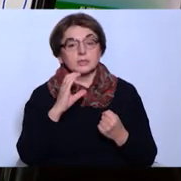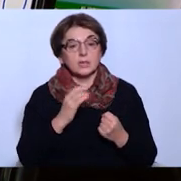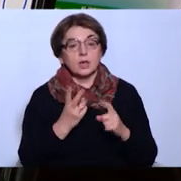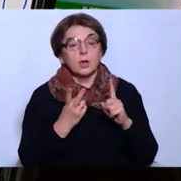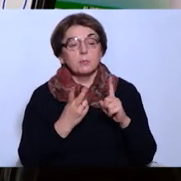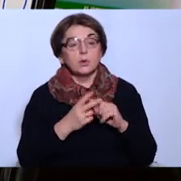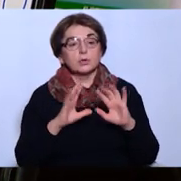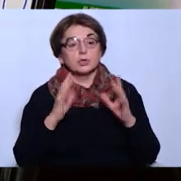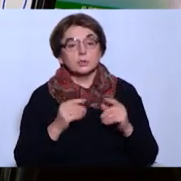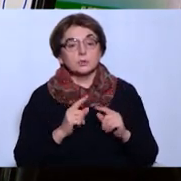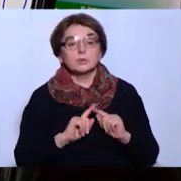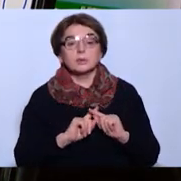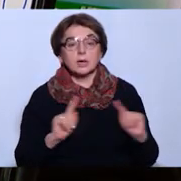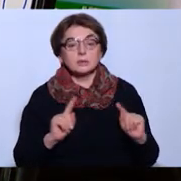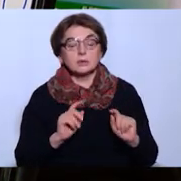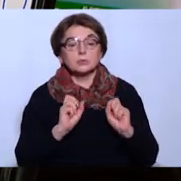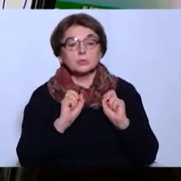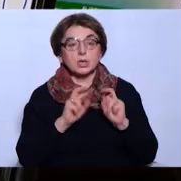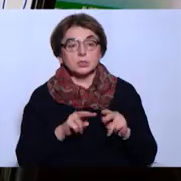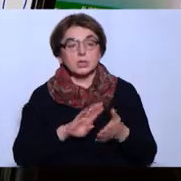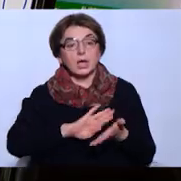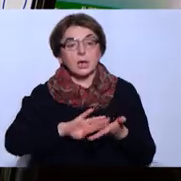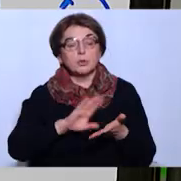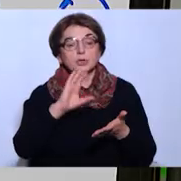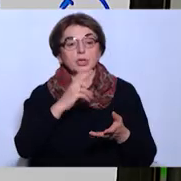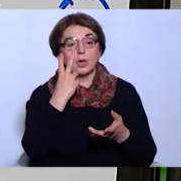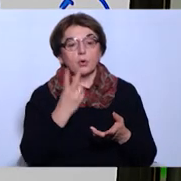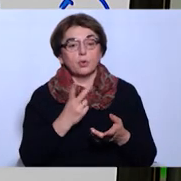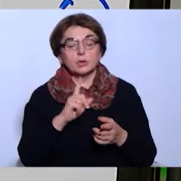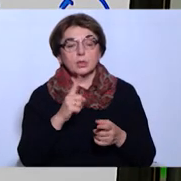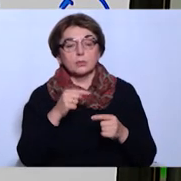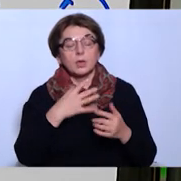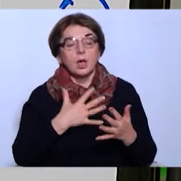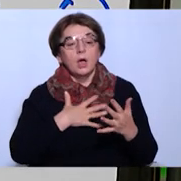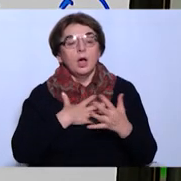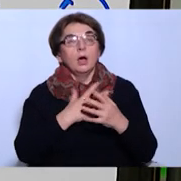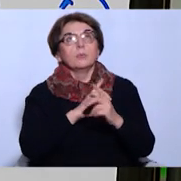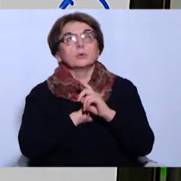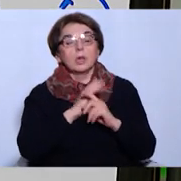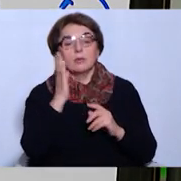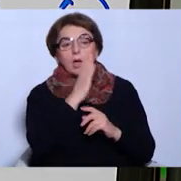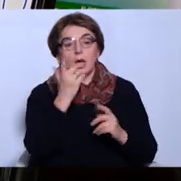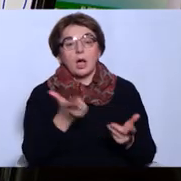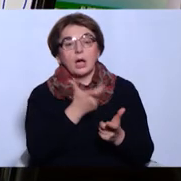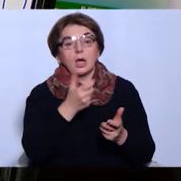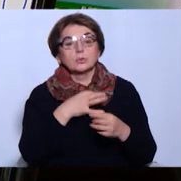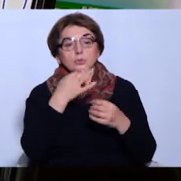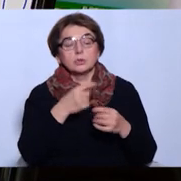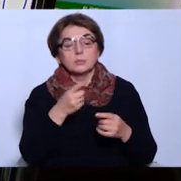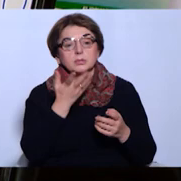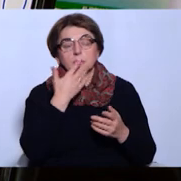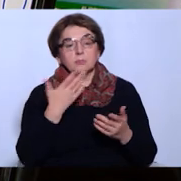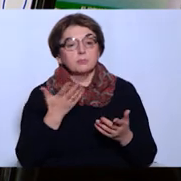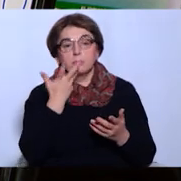მეორე შემთხვევაში განსაკუთრებით საშიშია, როდესაც გამოიყოფა CO, რადგან მას მხუთავ აირს უწოდებენ. მხუთავ აირს არ გააჩნია